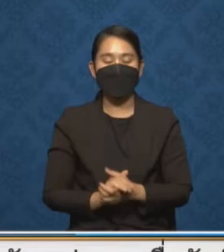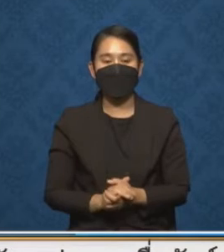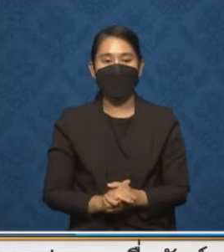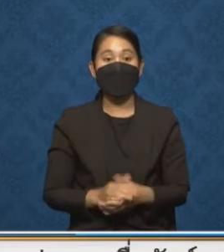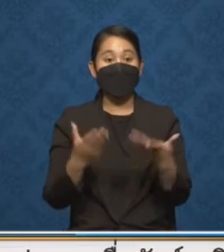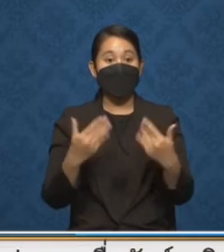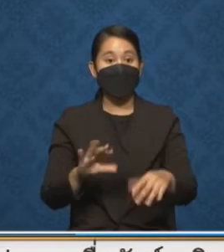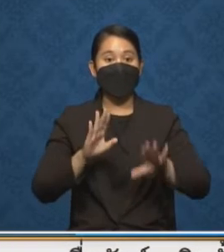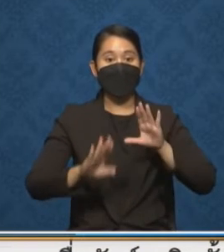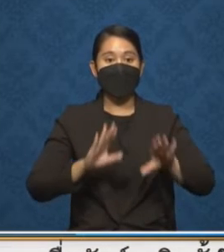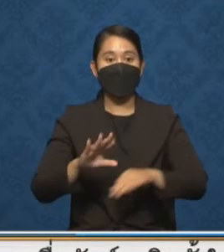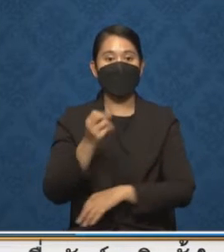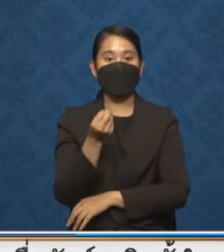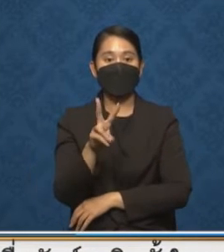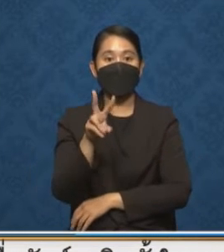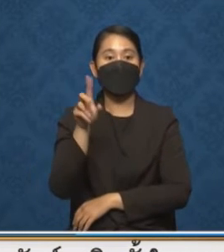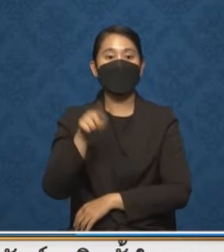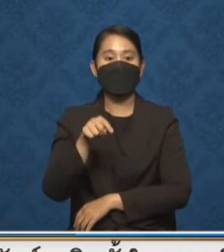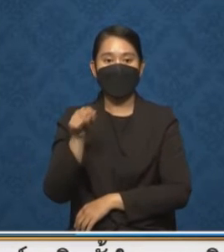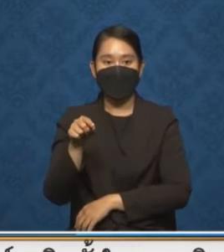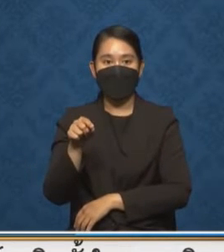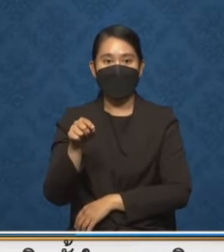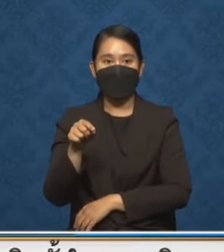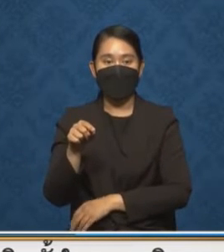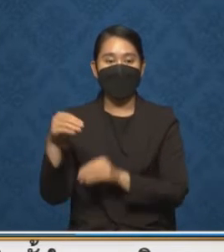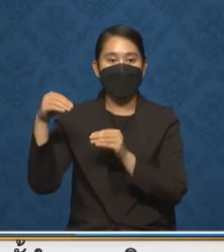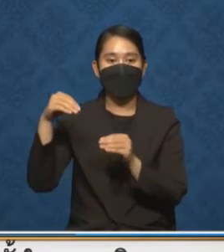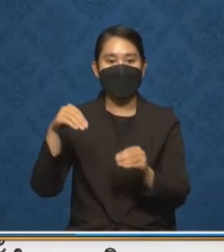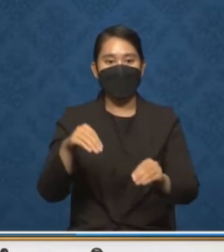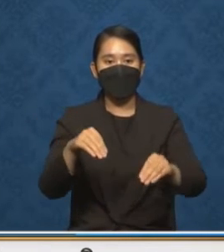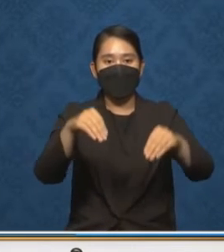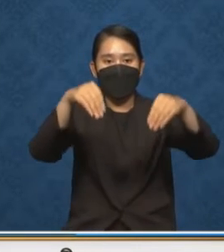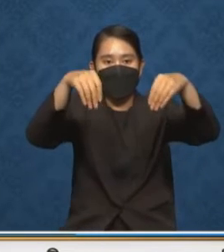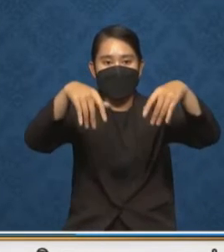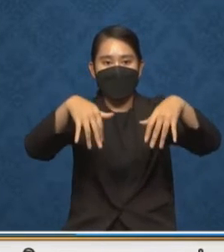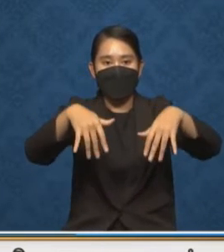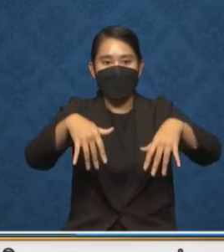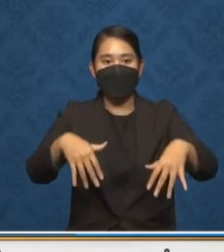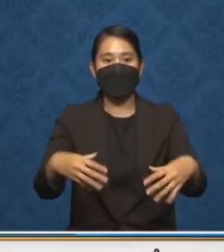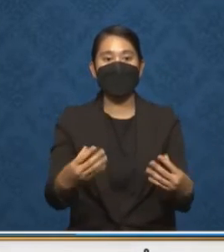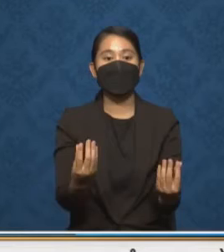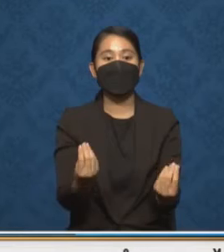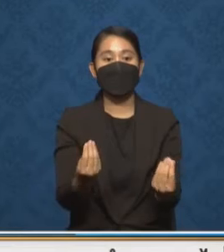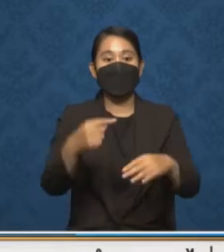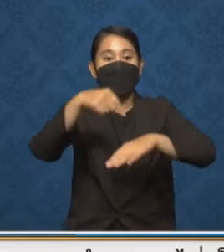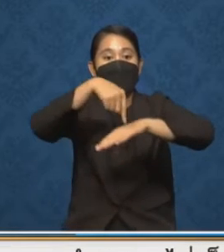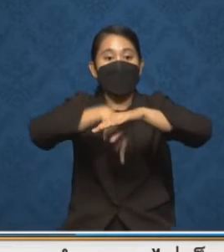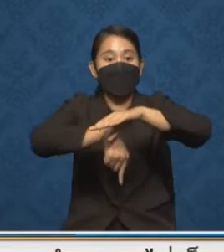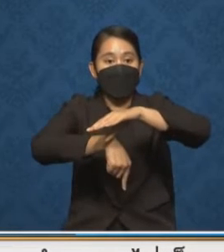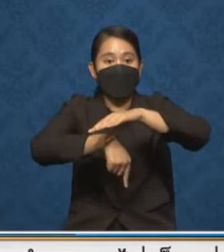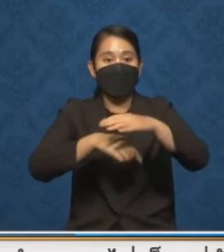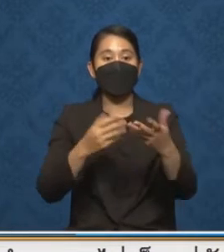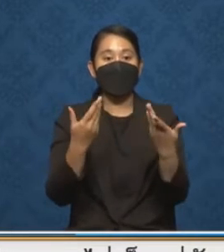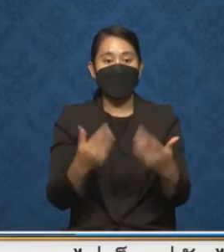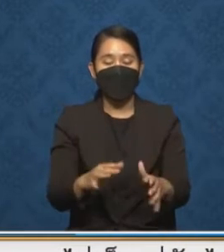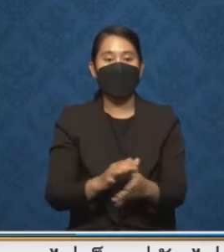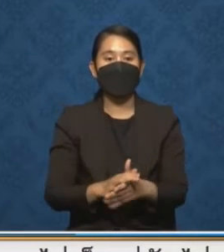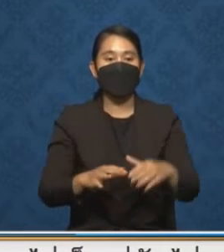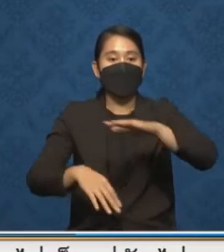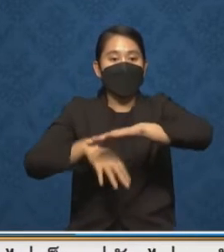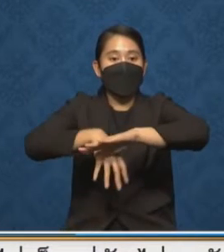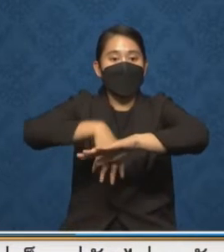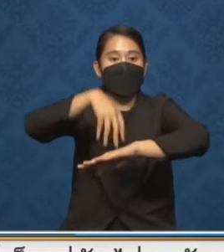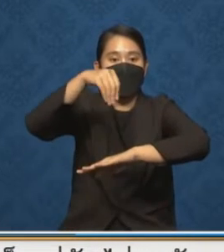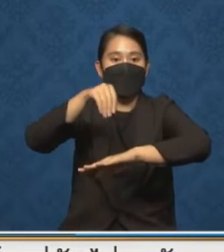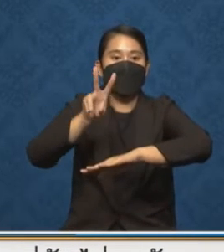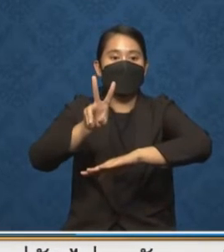แต่อประมาณ 12% ลงซึมไปใต้ดินะที่ลงไปใต้ดิน เรามาใช้เพีงประมาณ 2